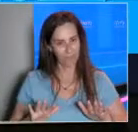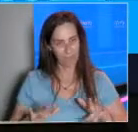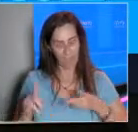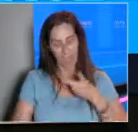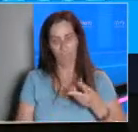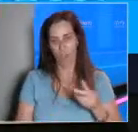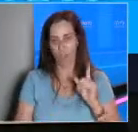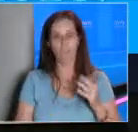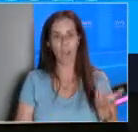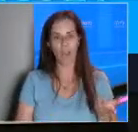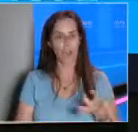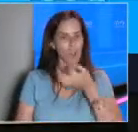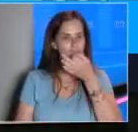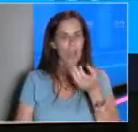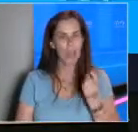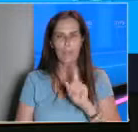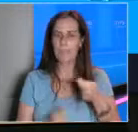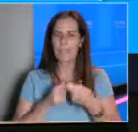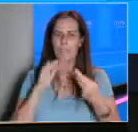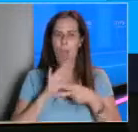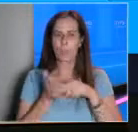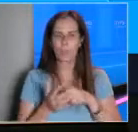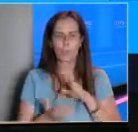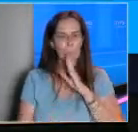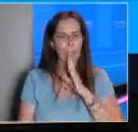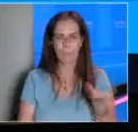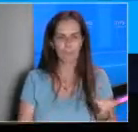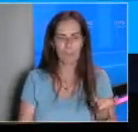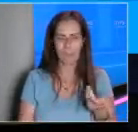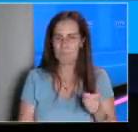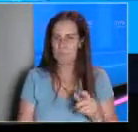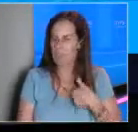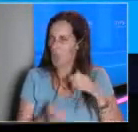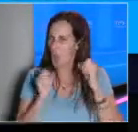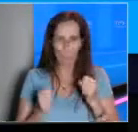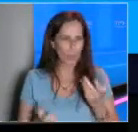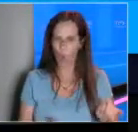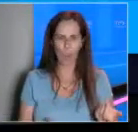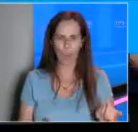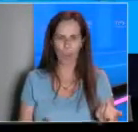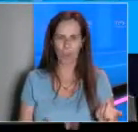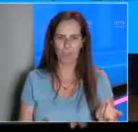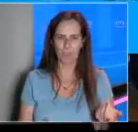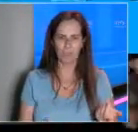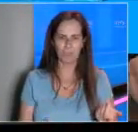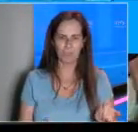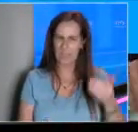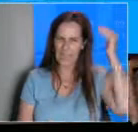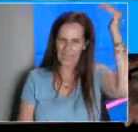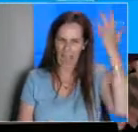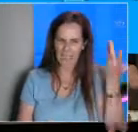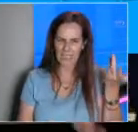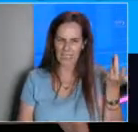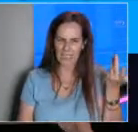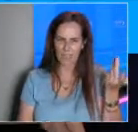ונעבור את זה גם, אבל השאלה למי פוליטית זה בעייתי, מכיוון שאני לא משוכנע ש... אתה יודע, גנץ